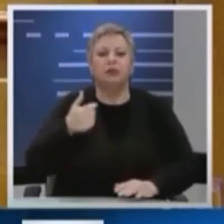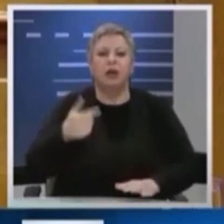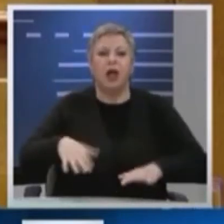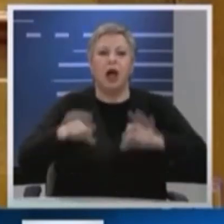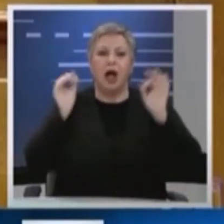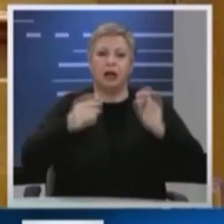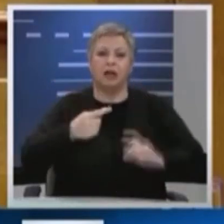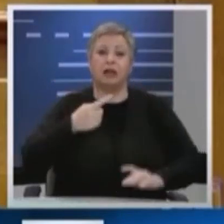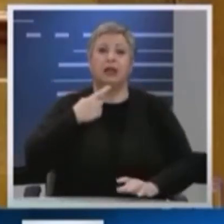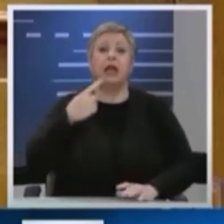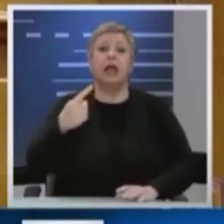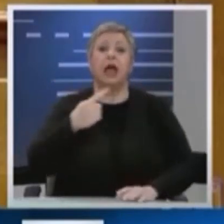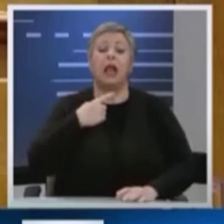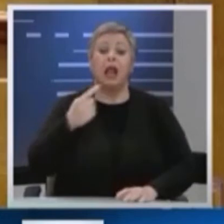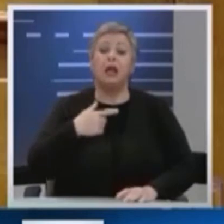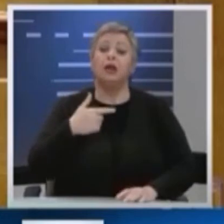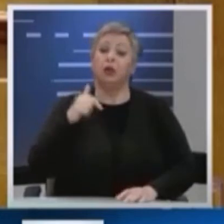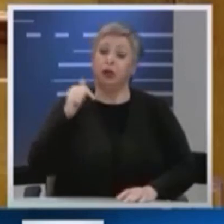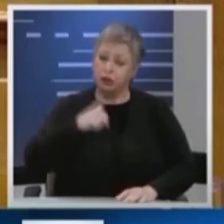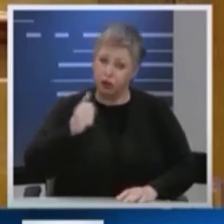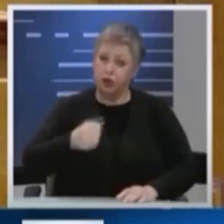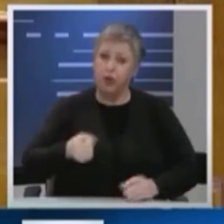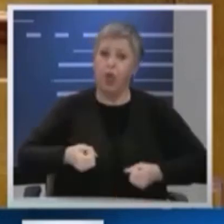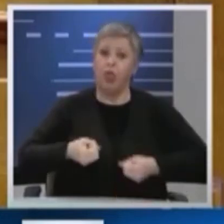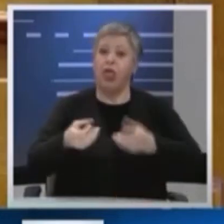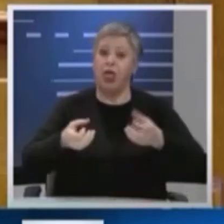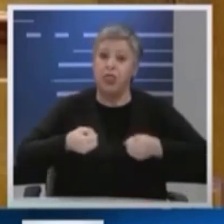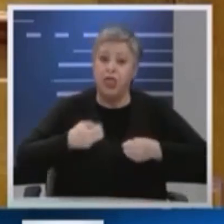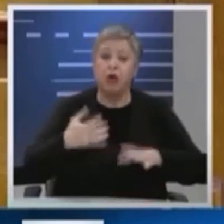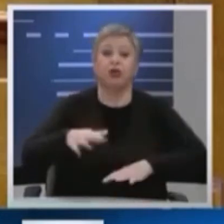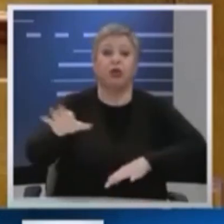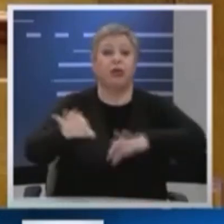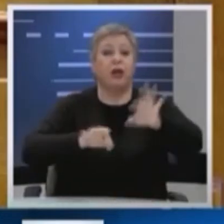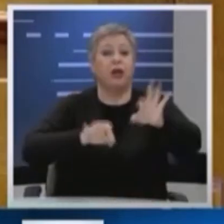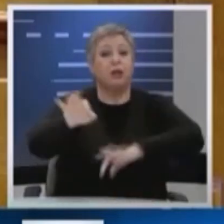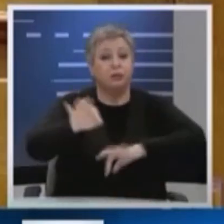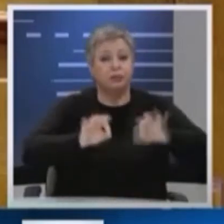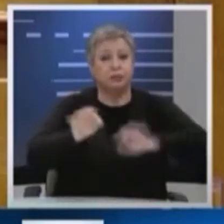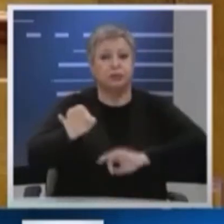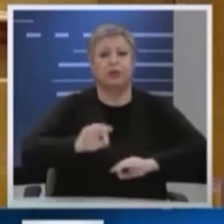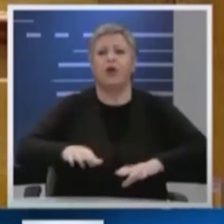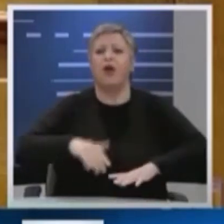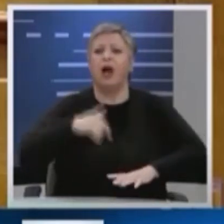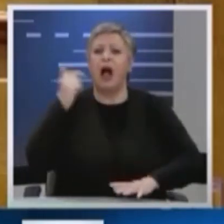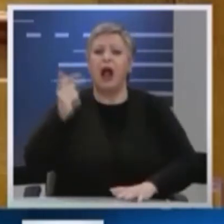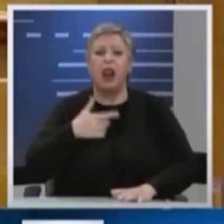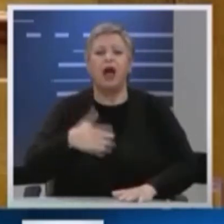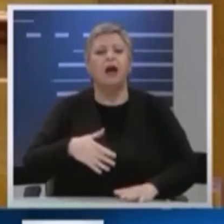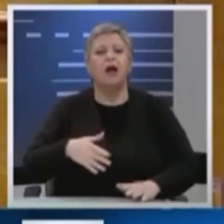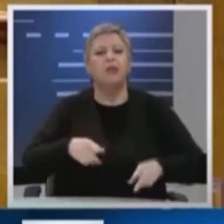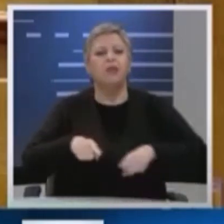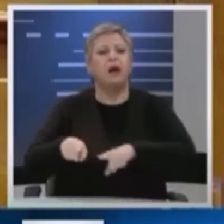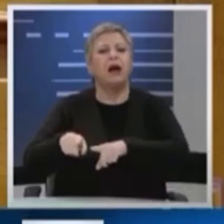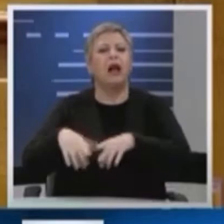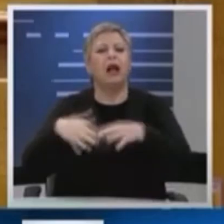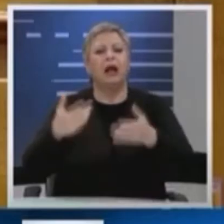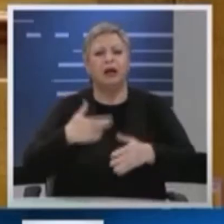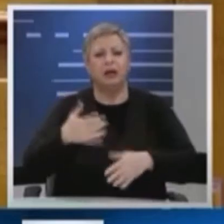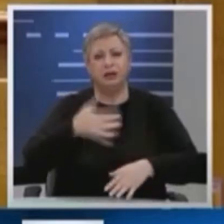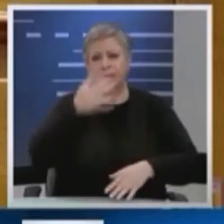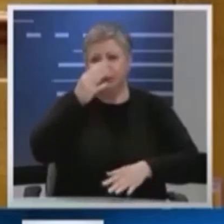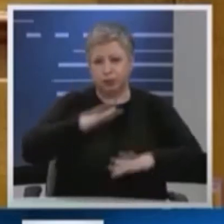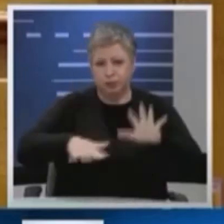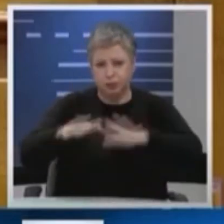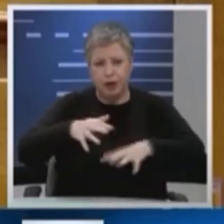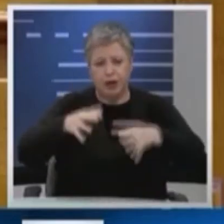περίοδο με κύριο όπλο την παροχολογία και τους διορισμούς σε φόντο πόλωσης και σκανδαλολογίας. Την έχουμε ξαναζήσει,